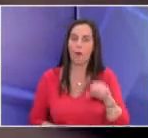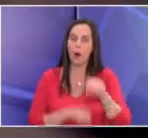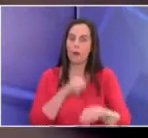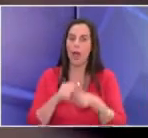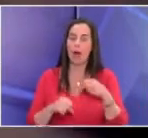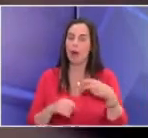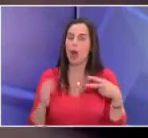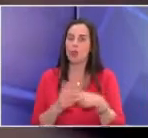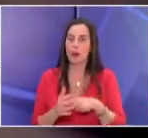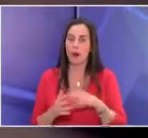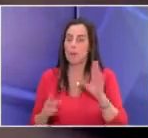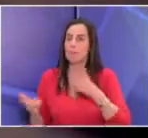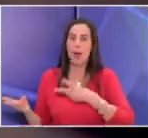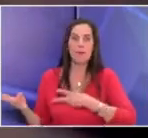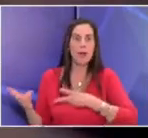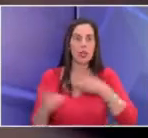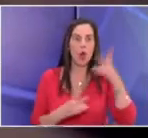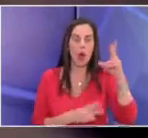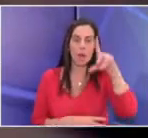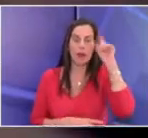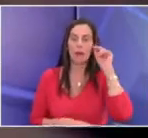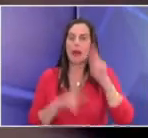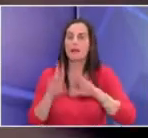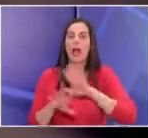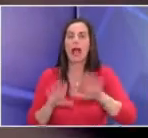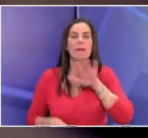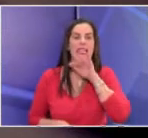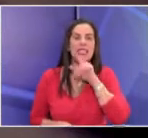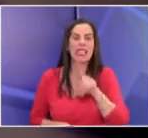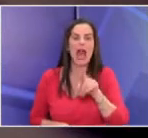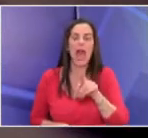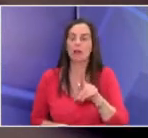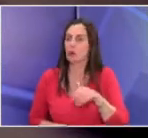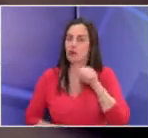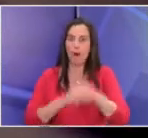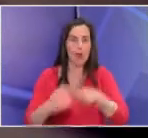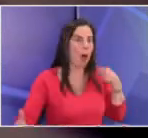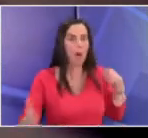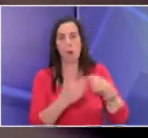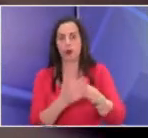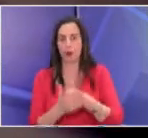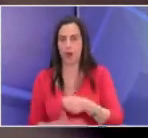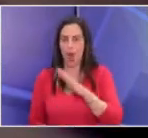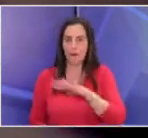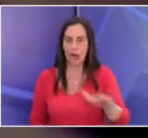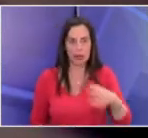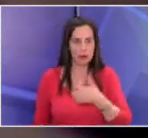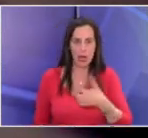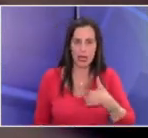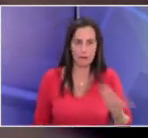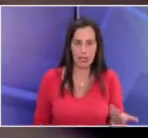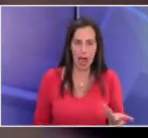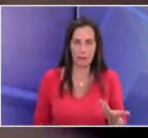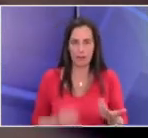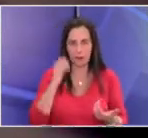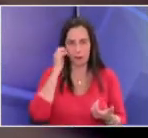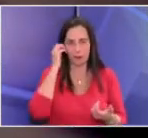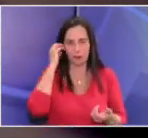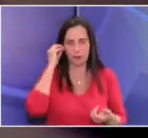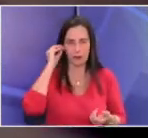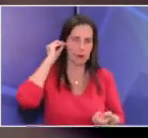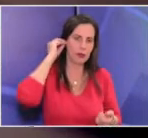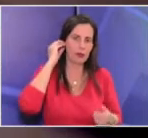הפגנה, הם לא היו יכולים לאכול. במזנון אוכלים גם... היו אוכלים דברים אחרים אצלי.